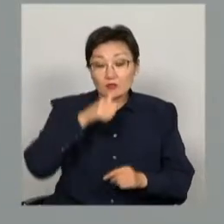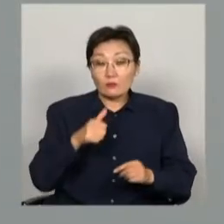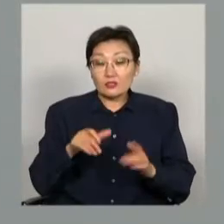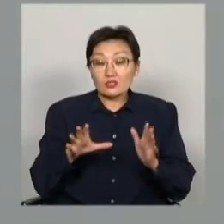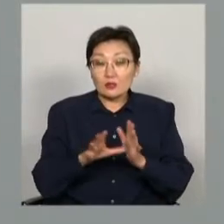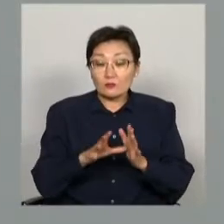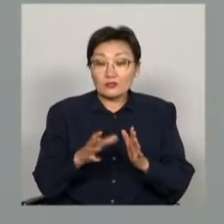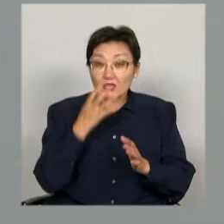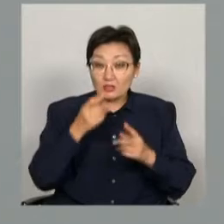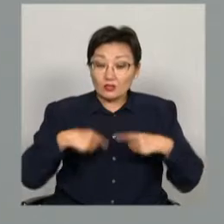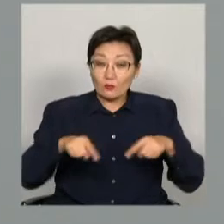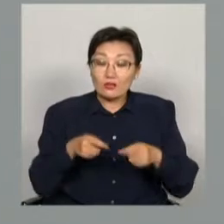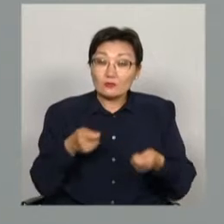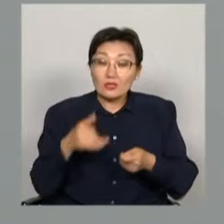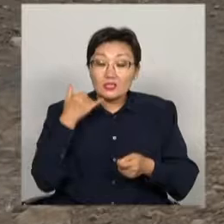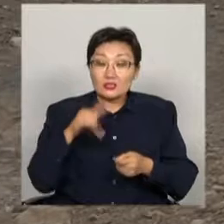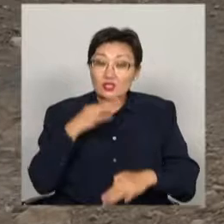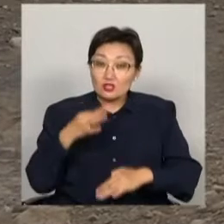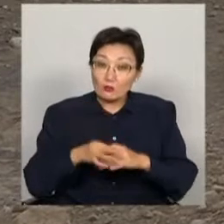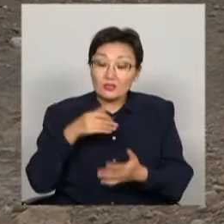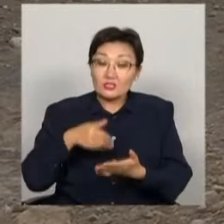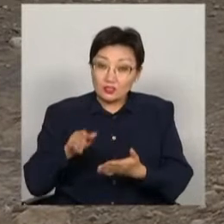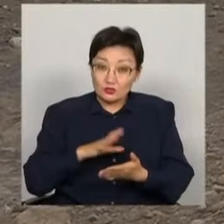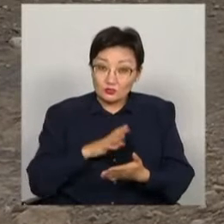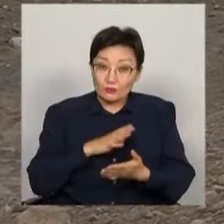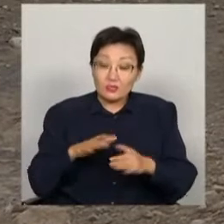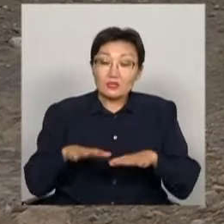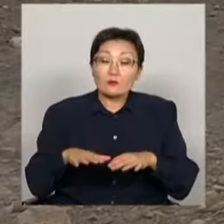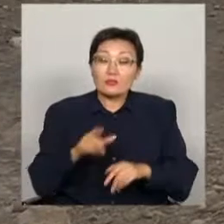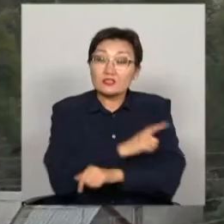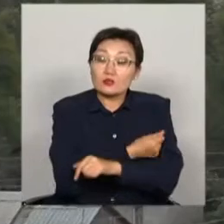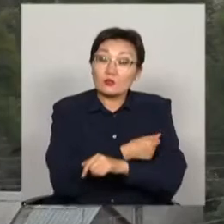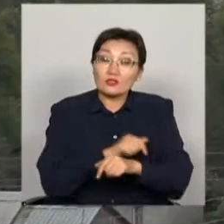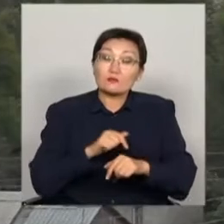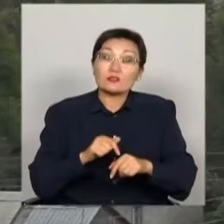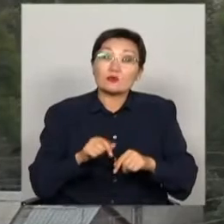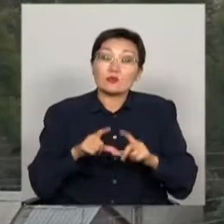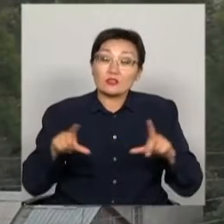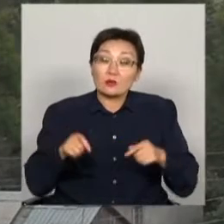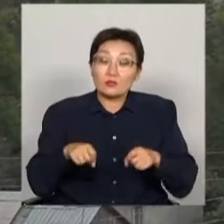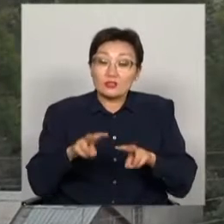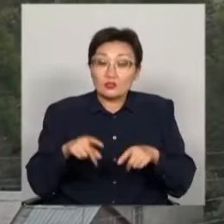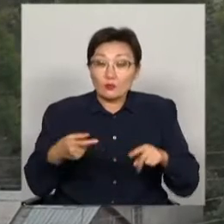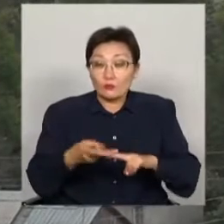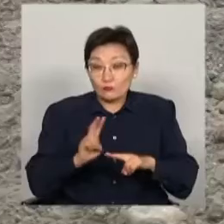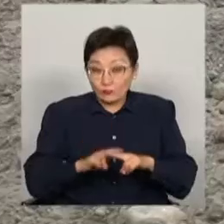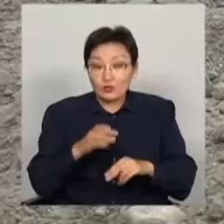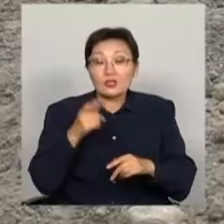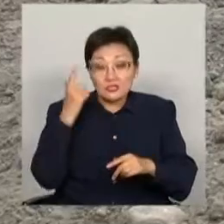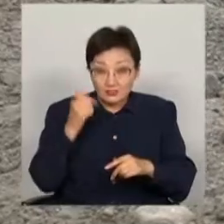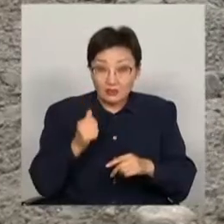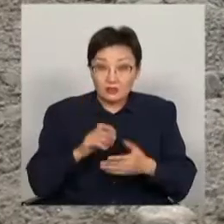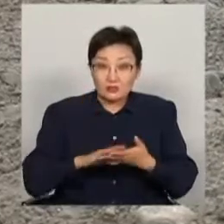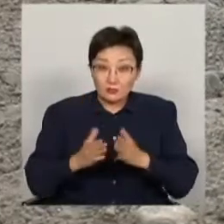станциясы басшылығына хабарласқанымызда олар жауап беруден бас тартты. Жергілікті санитарлық эпидемиологиялық бөлім мамандары бұл жайттан хабардар